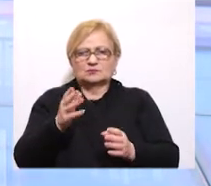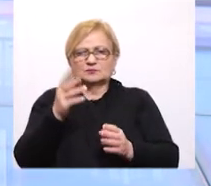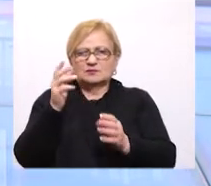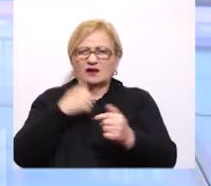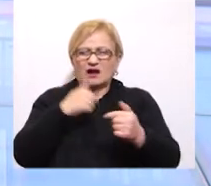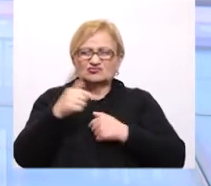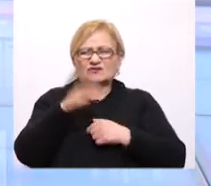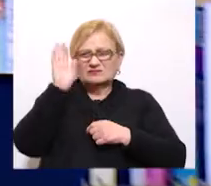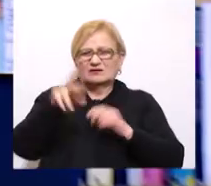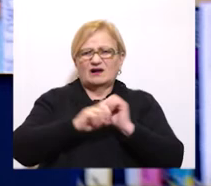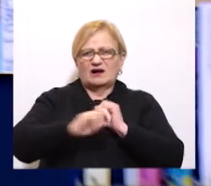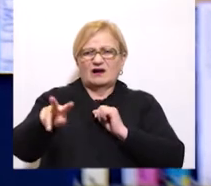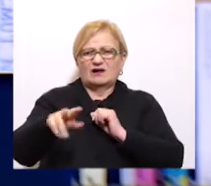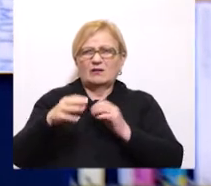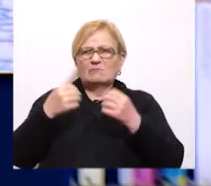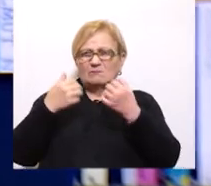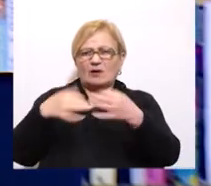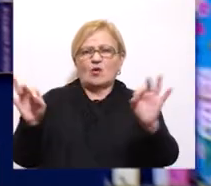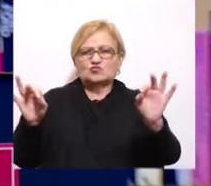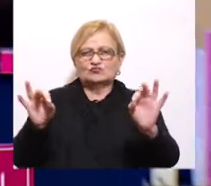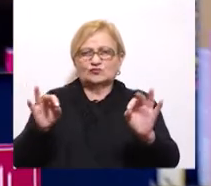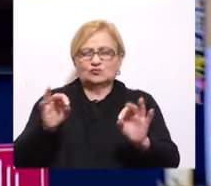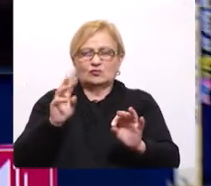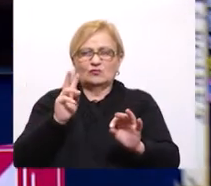და ე გაიქცნენ, მიეცით ნება.